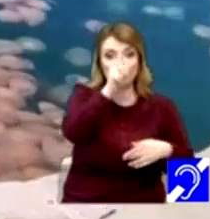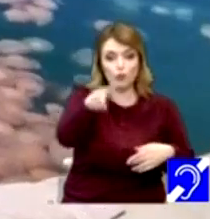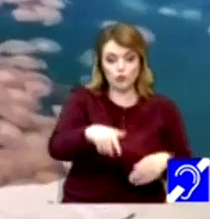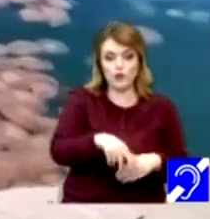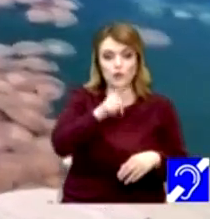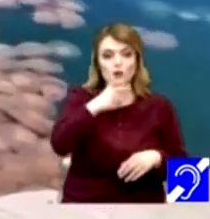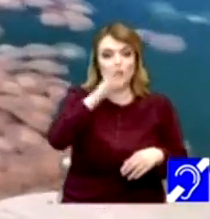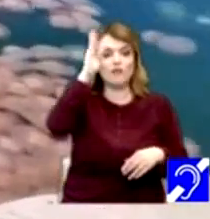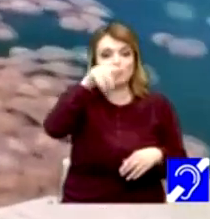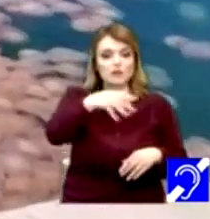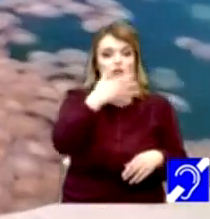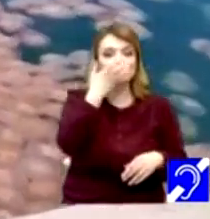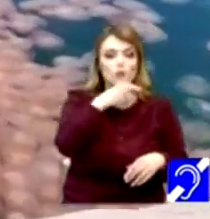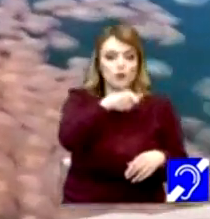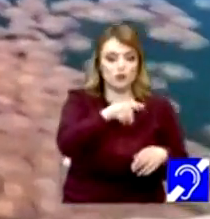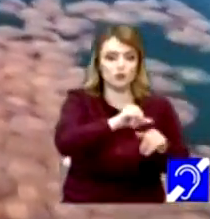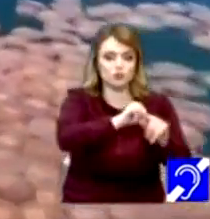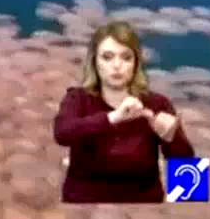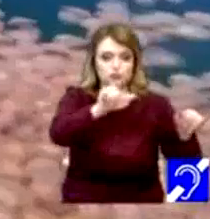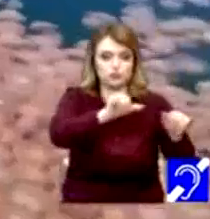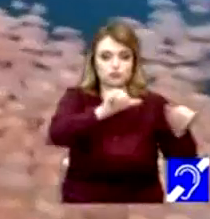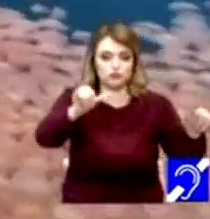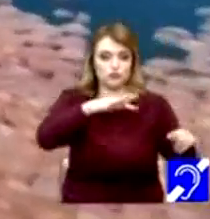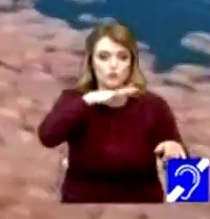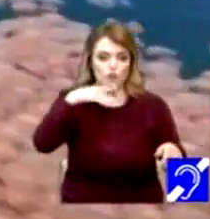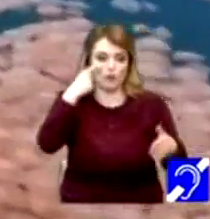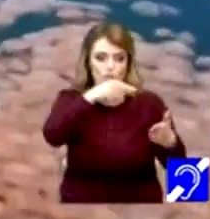se găsește aici din abundență.